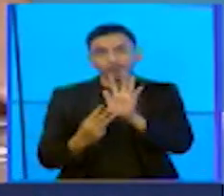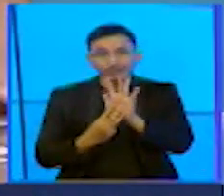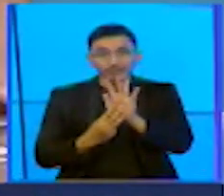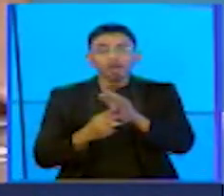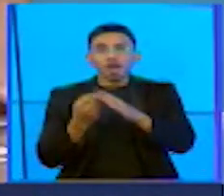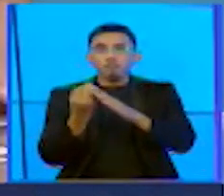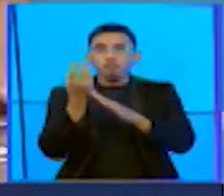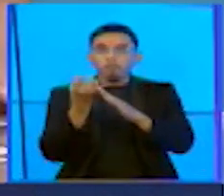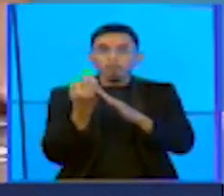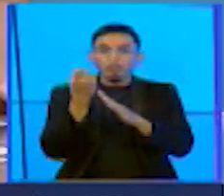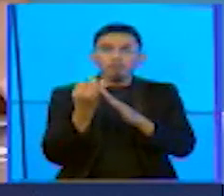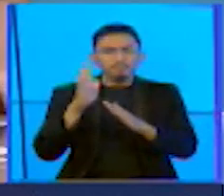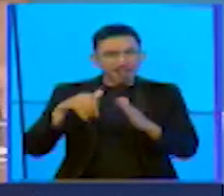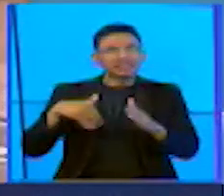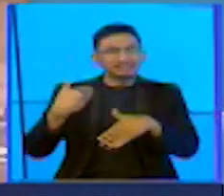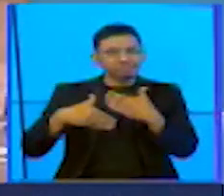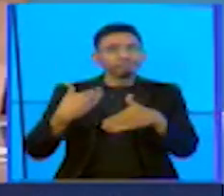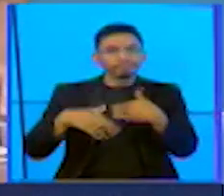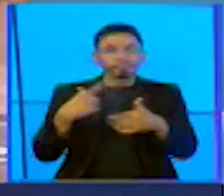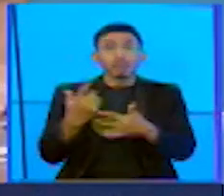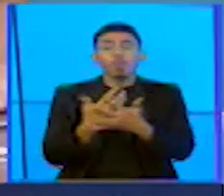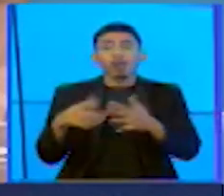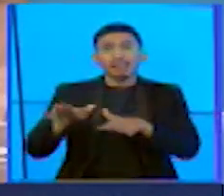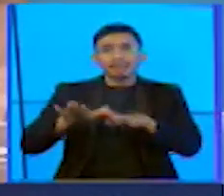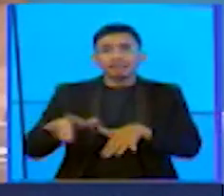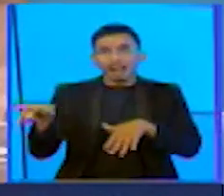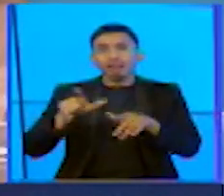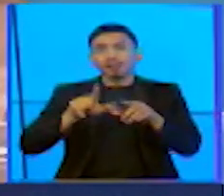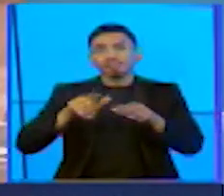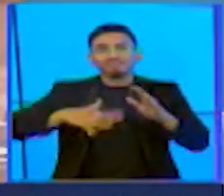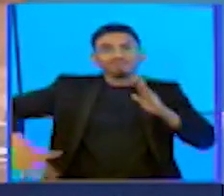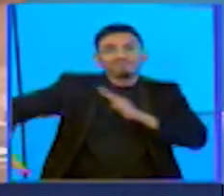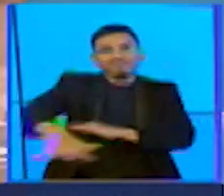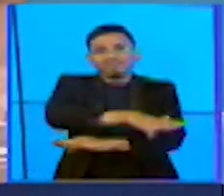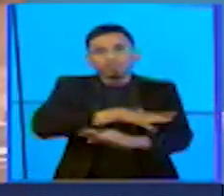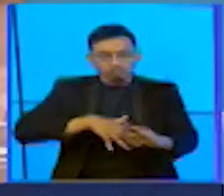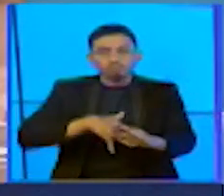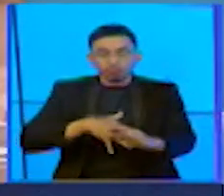dan gempa vulkanik masih terjadi. Warga yang tinggal di lereng Gunung Merapi diminta agar waspada.